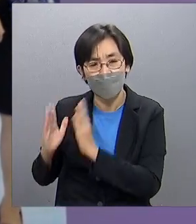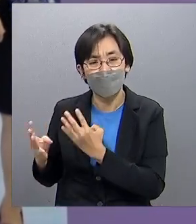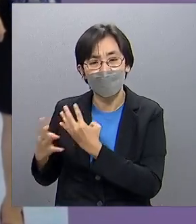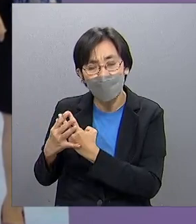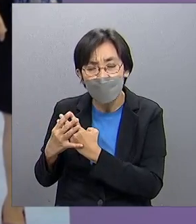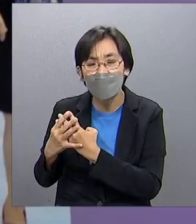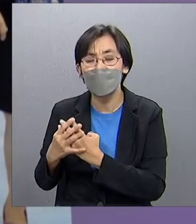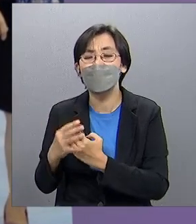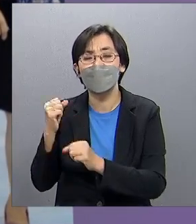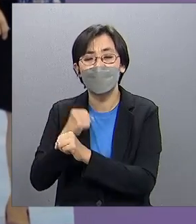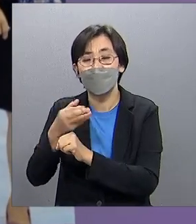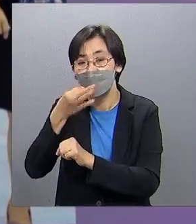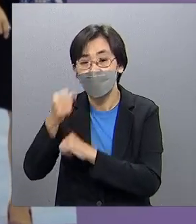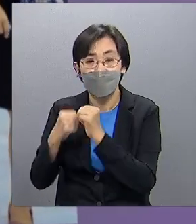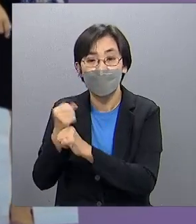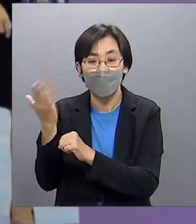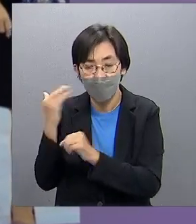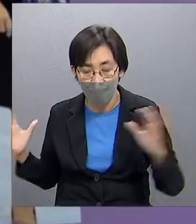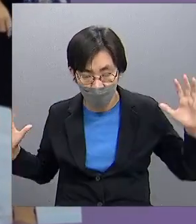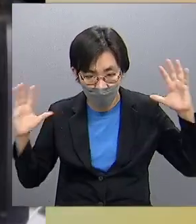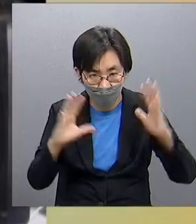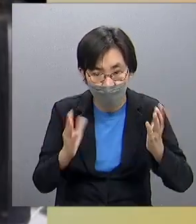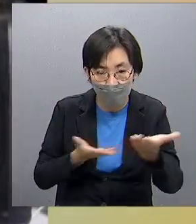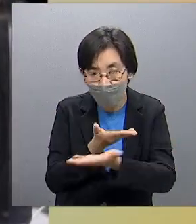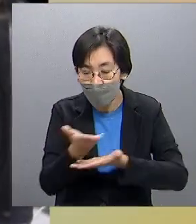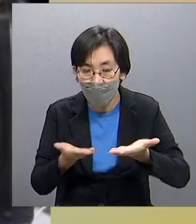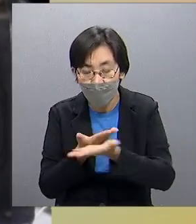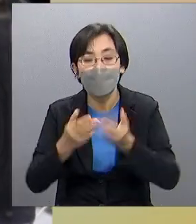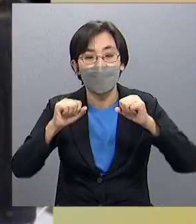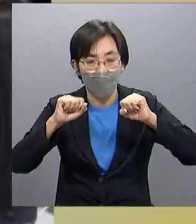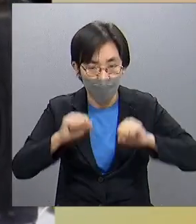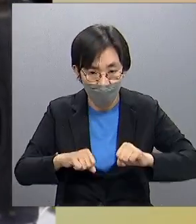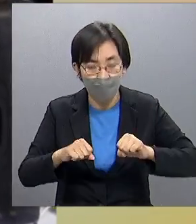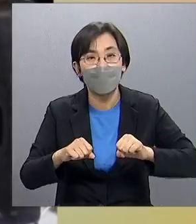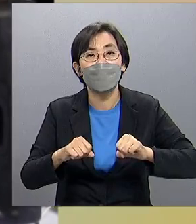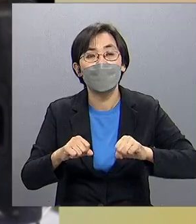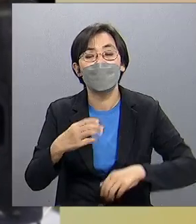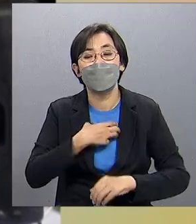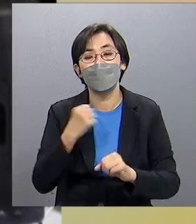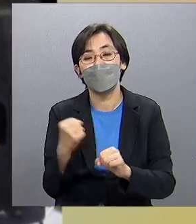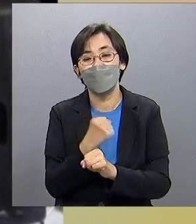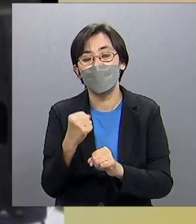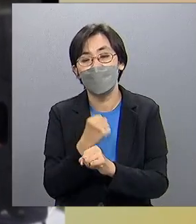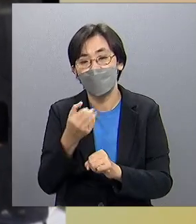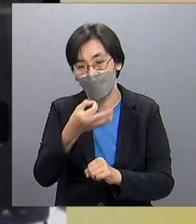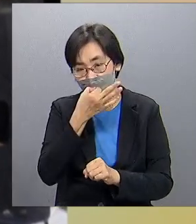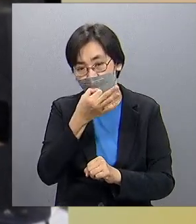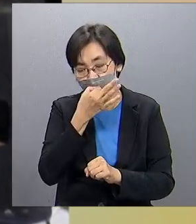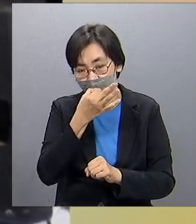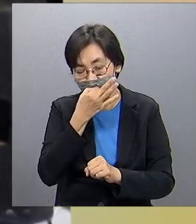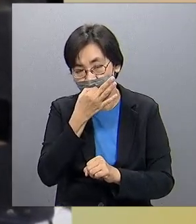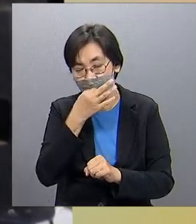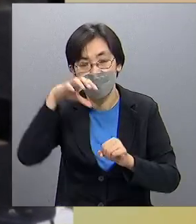ที่ผ่านมานะคะโดยทุกคนลงความเห็นว่าเราควรจะฝึกทักษะอาชีพสำหรับผู้ต้องโทษ